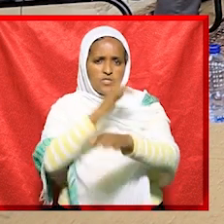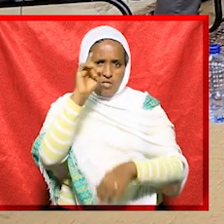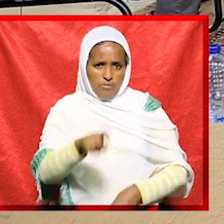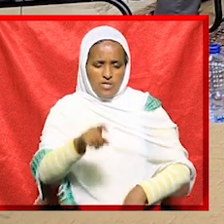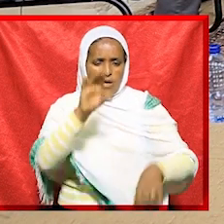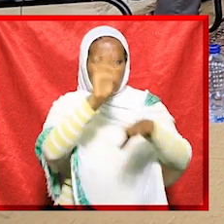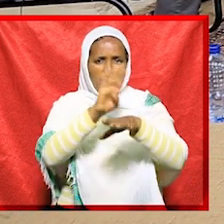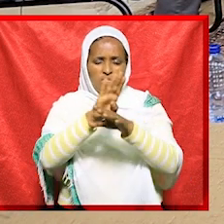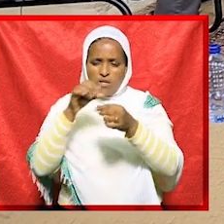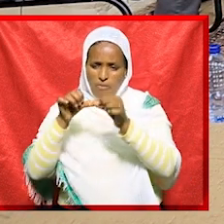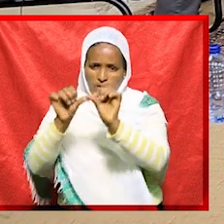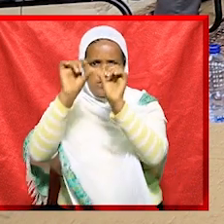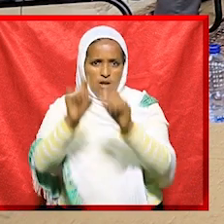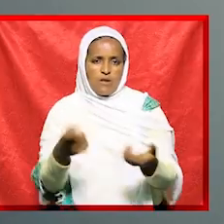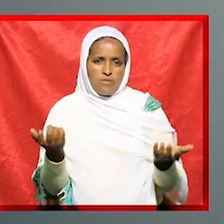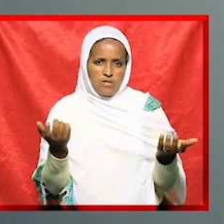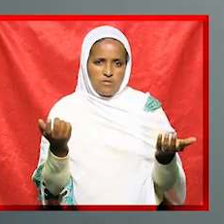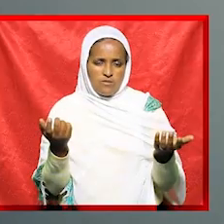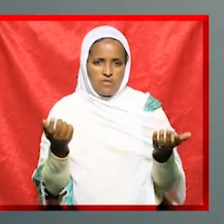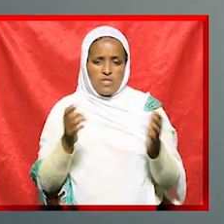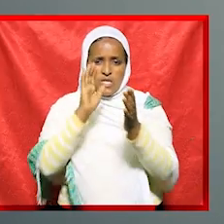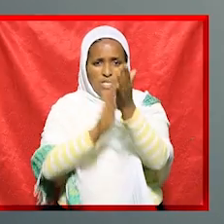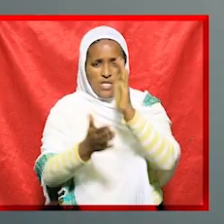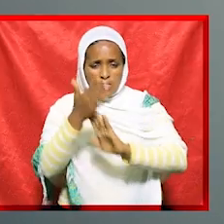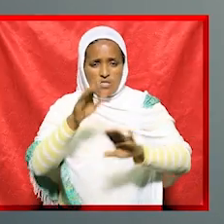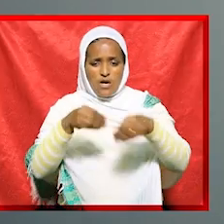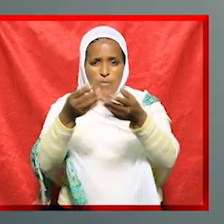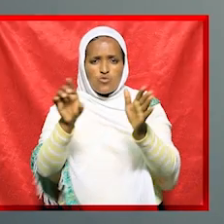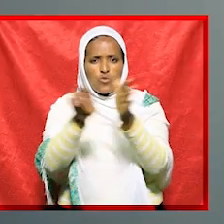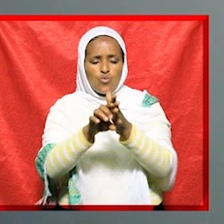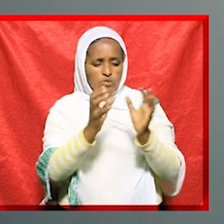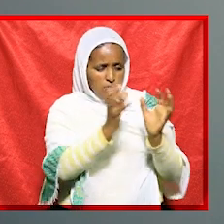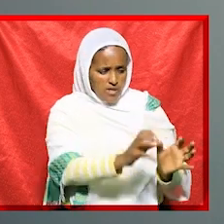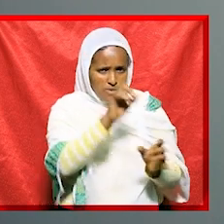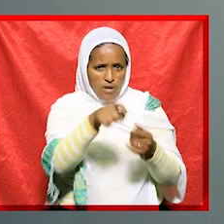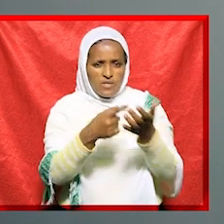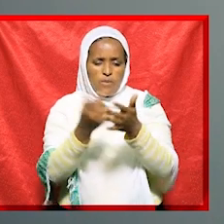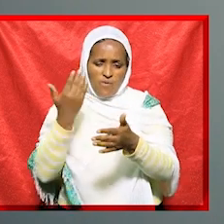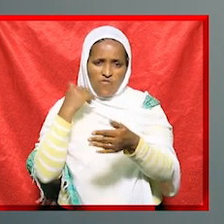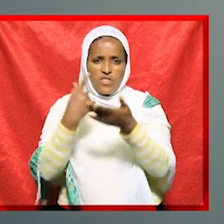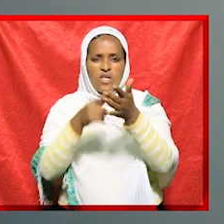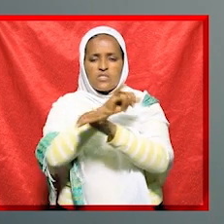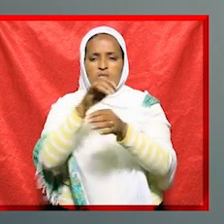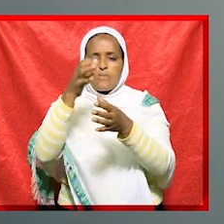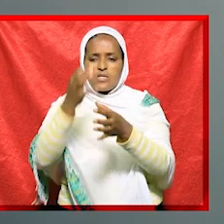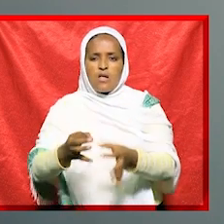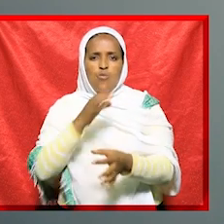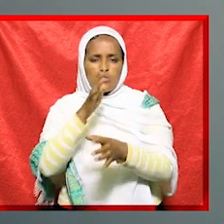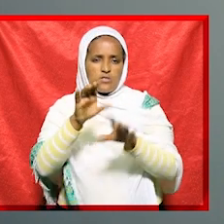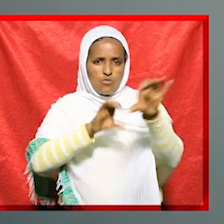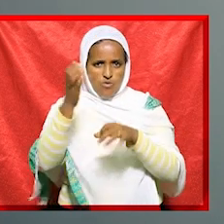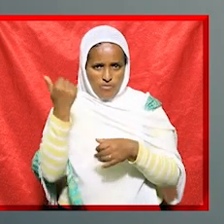መሻሻል አለበት። ቤተክርስቲያን መግፋት አለባት። ይቅርታ ከማያሰጡ ህጎች መደመር አለበት። ከዚህ በፊት ይህ ነገር እንዳይጸድቅ